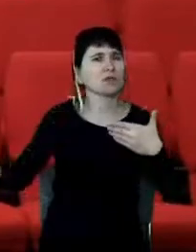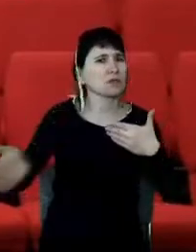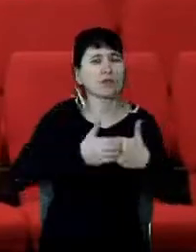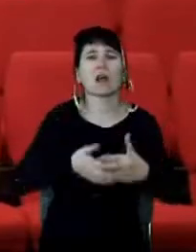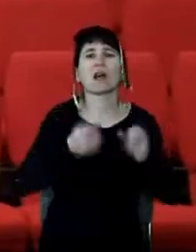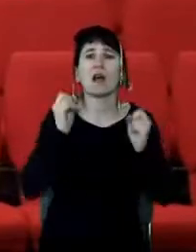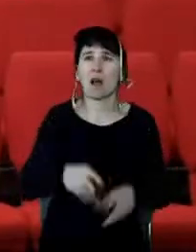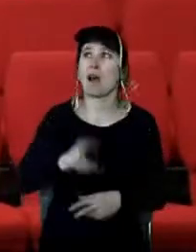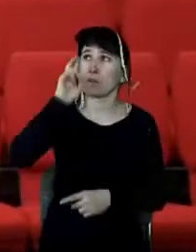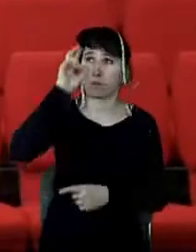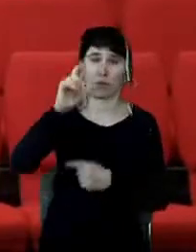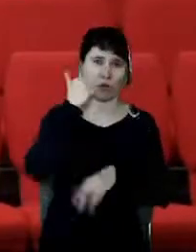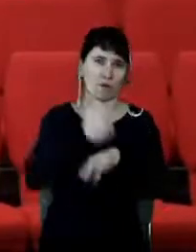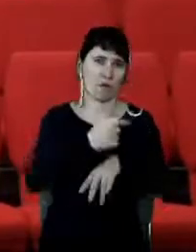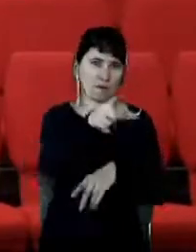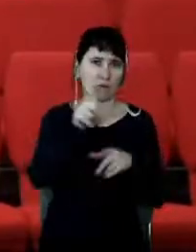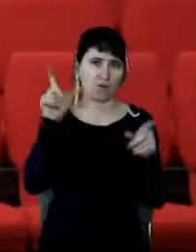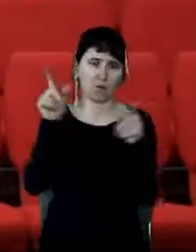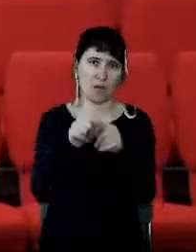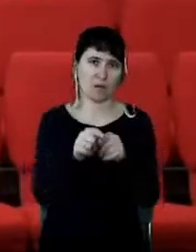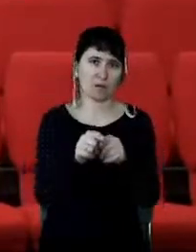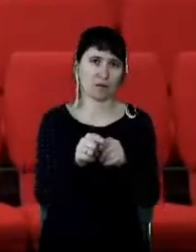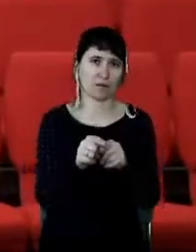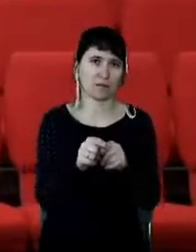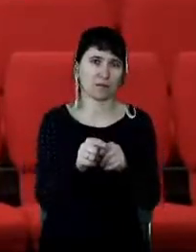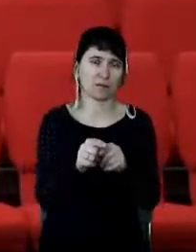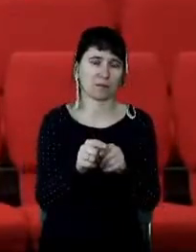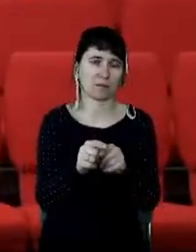Але Бог з нами. І